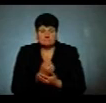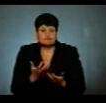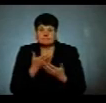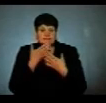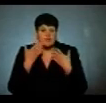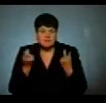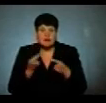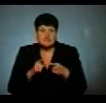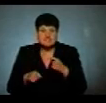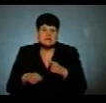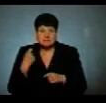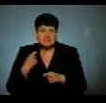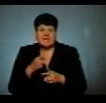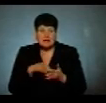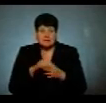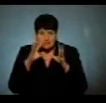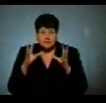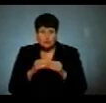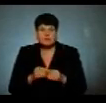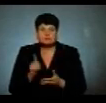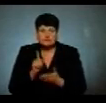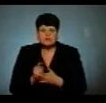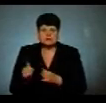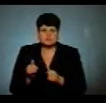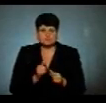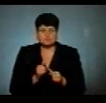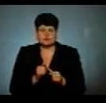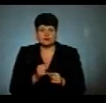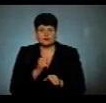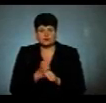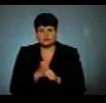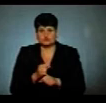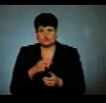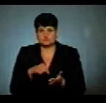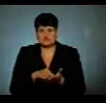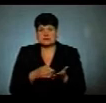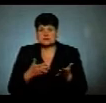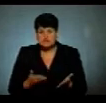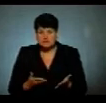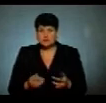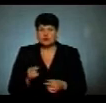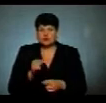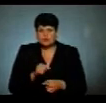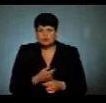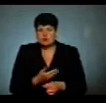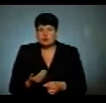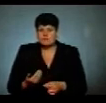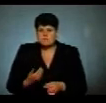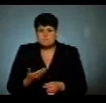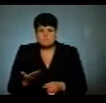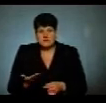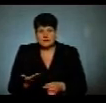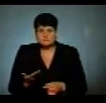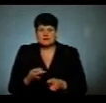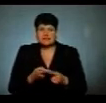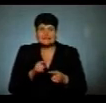Це є збитки для міста в цілому, але ми змушені забезпечити повноцінне функціонування міста. Тому ми